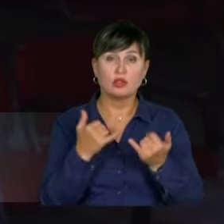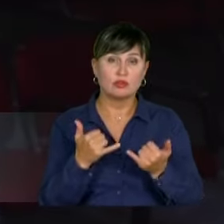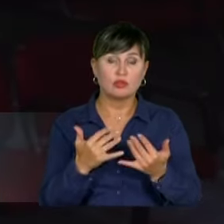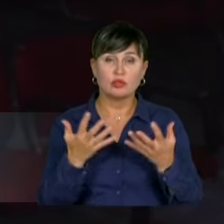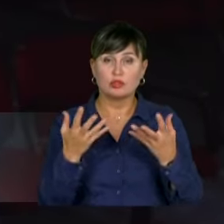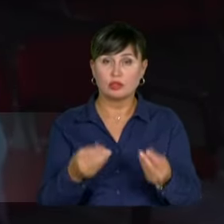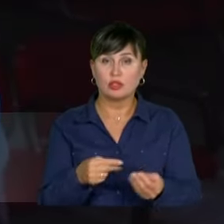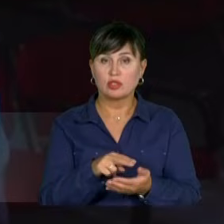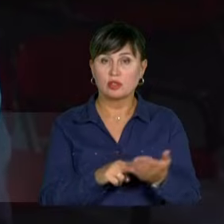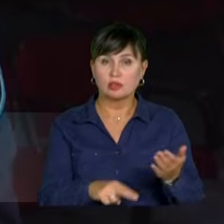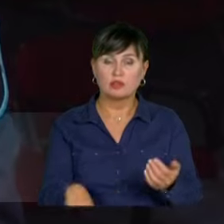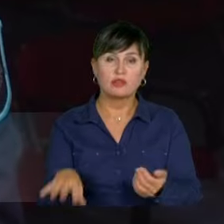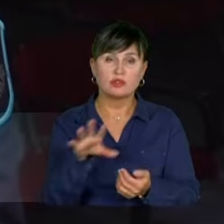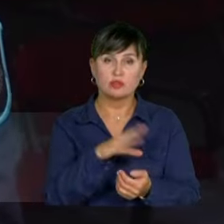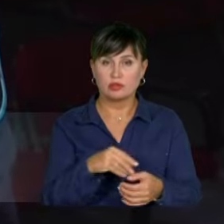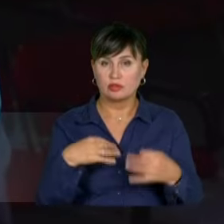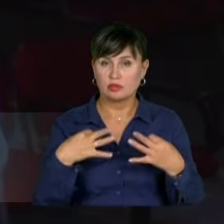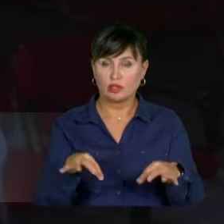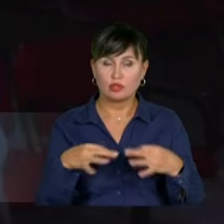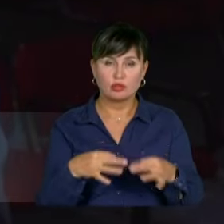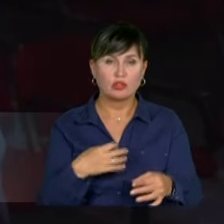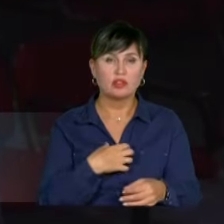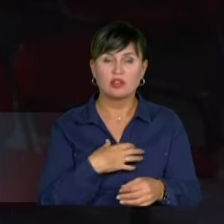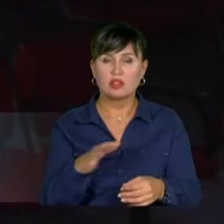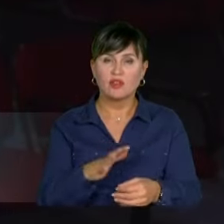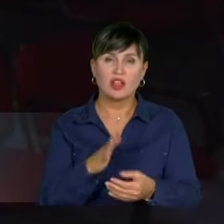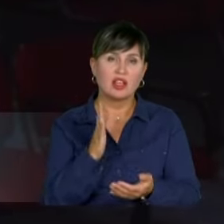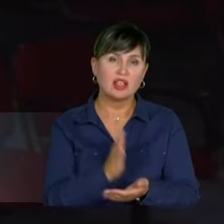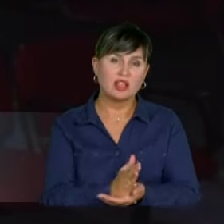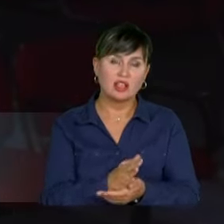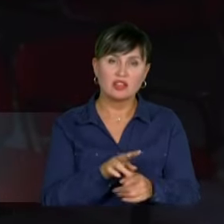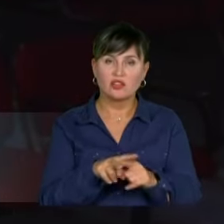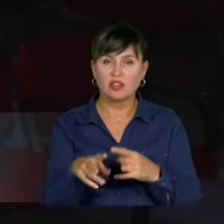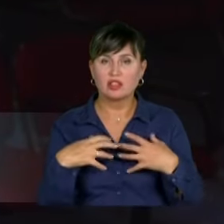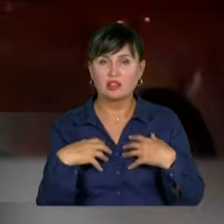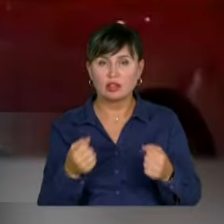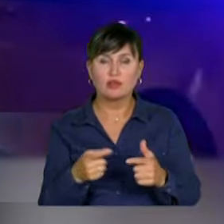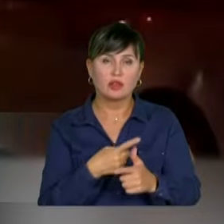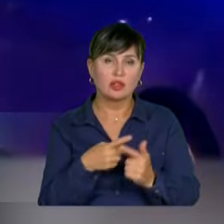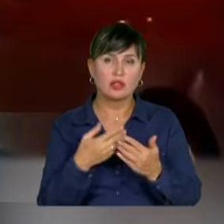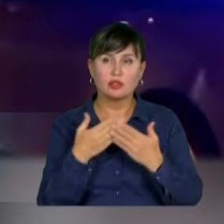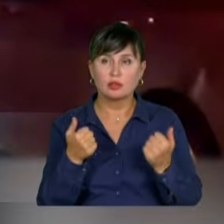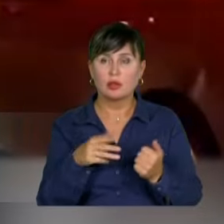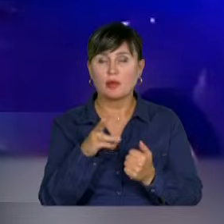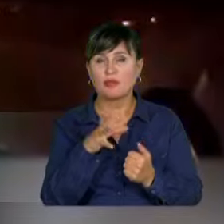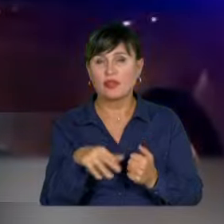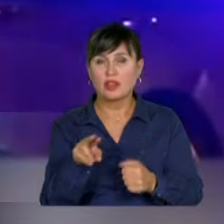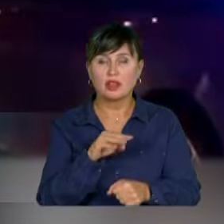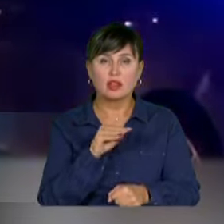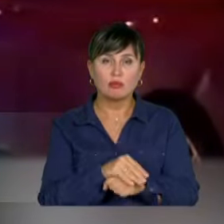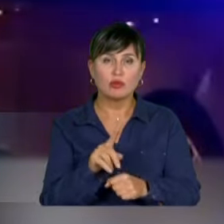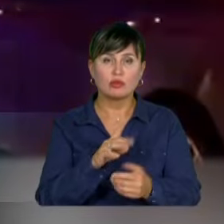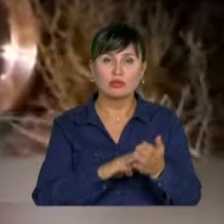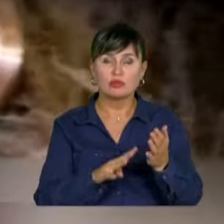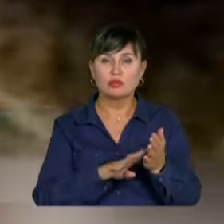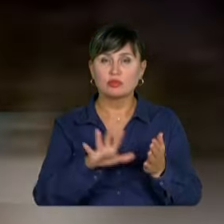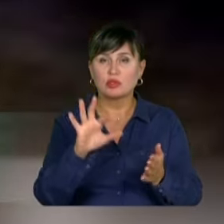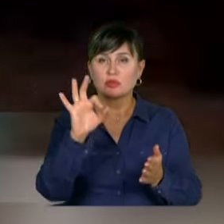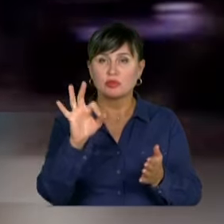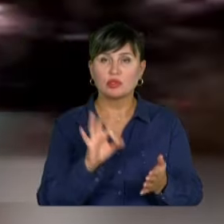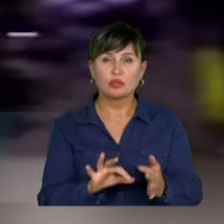день регистрируются все даже транспортные происшествия, неважно, есть вред здоровью или нет. В МВД добавили, что в